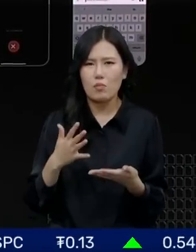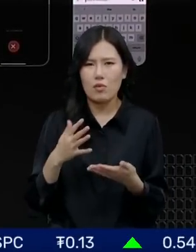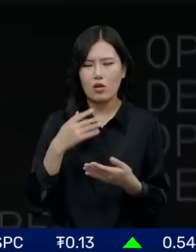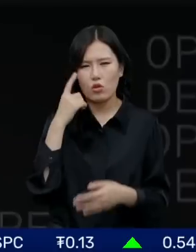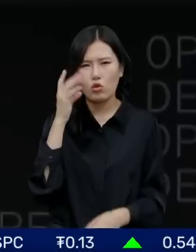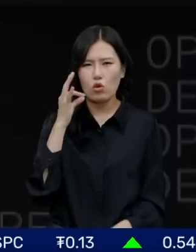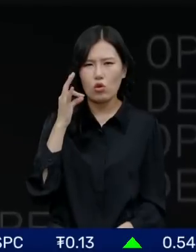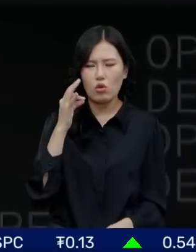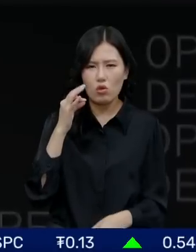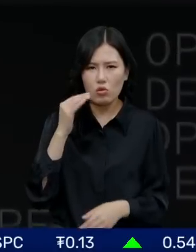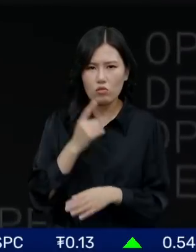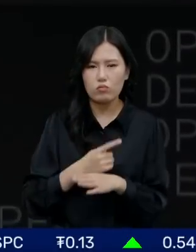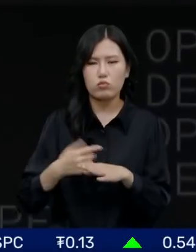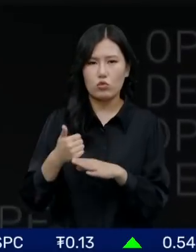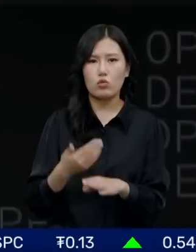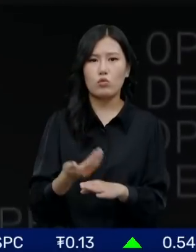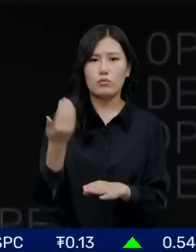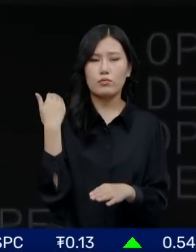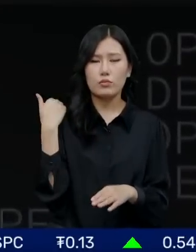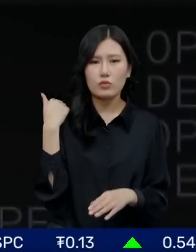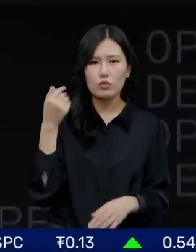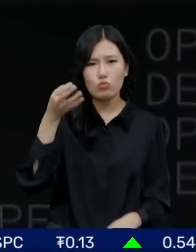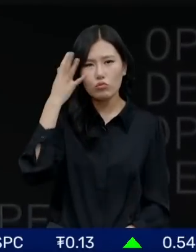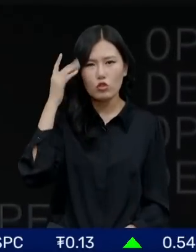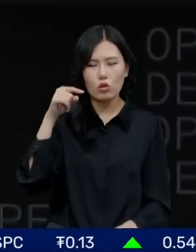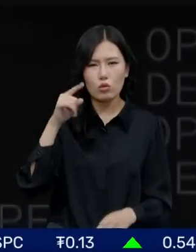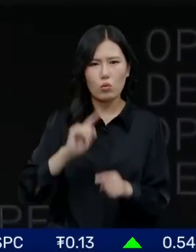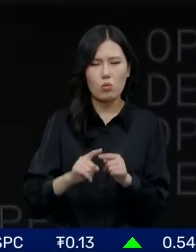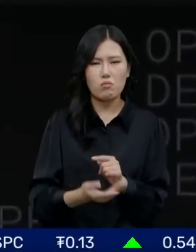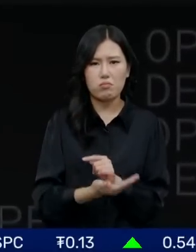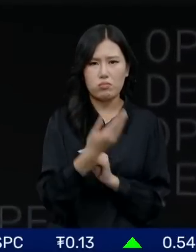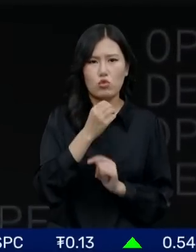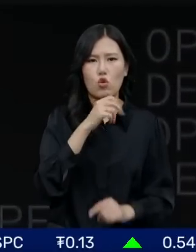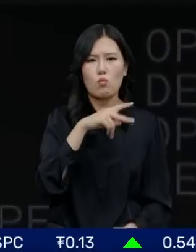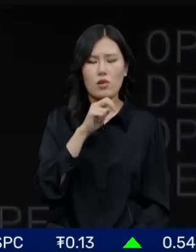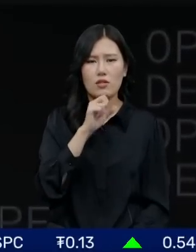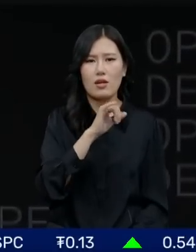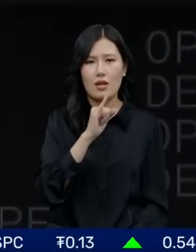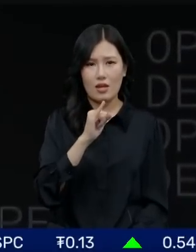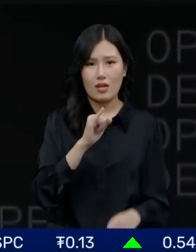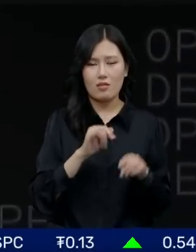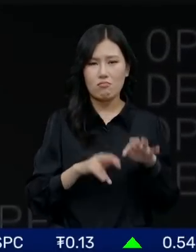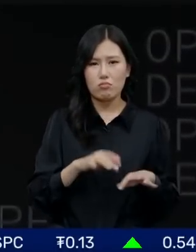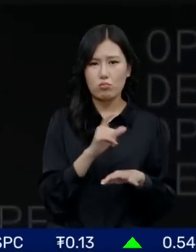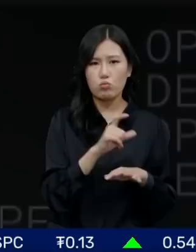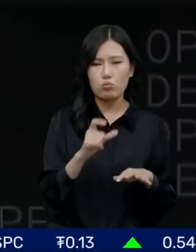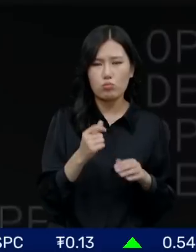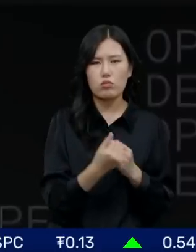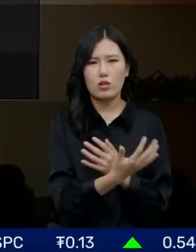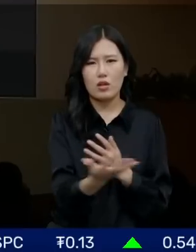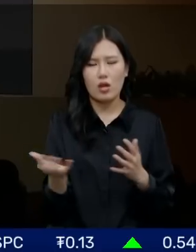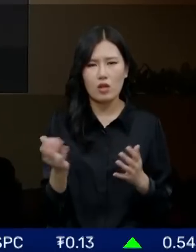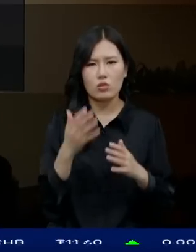бодолд хүргэсэн. Мэдлийн хүрээг өмнө байхгүйгээр тэлэх хиймэл оюуны технологийн тэргүүлэгч компани OpenAI-ийн анхны хөгжүүлэгчдэд зориулсан арга хэмжээ болж